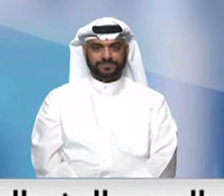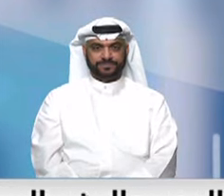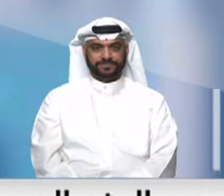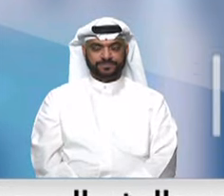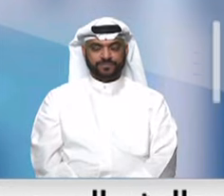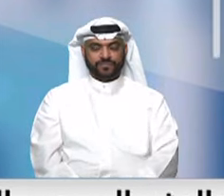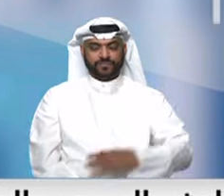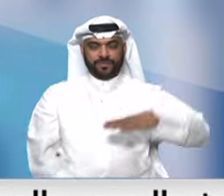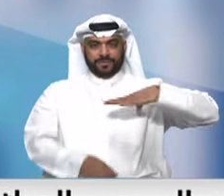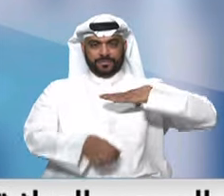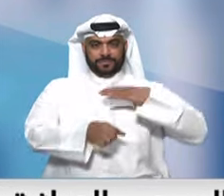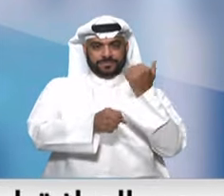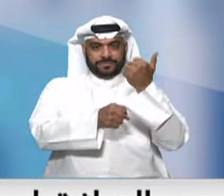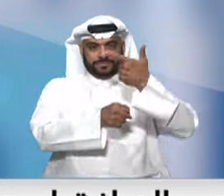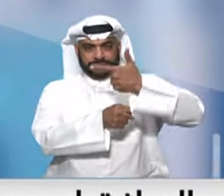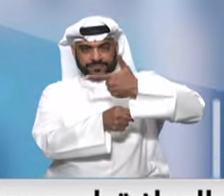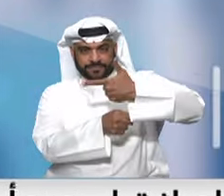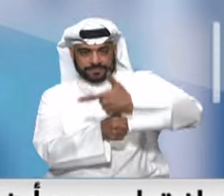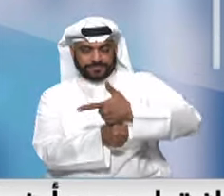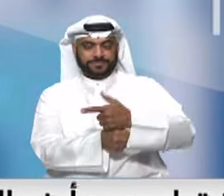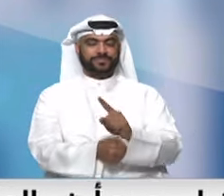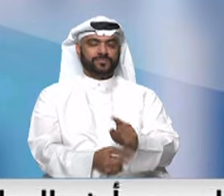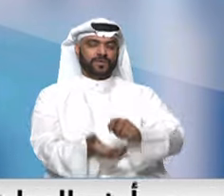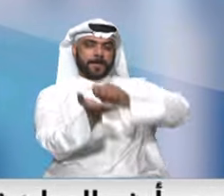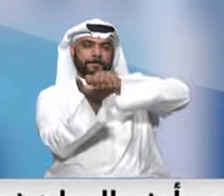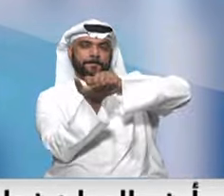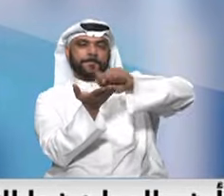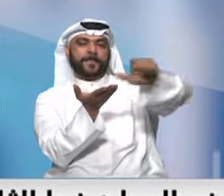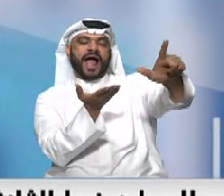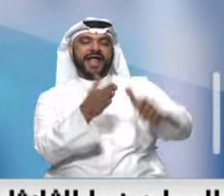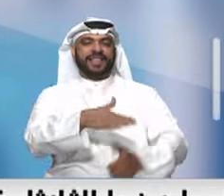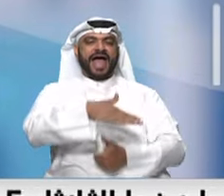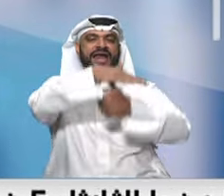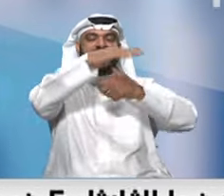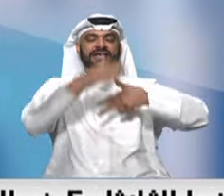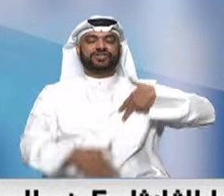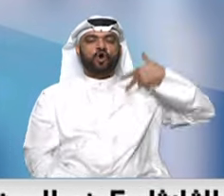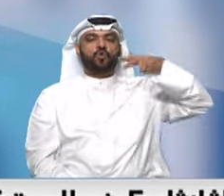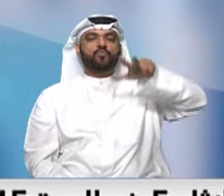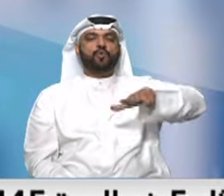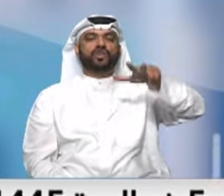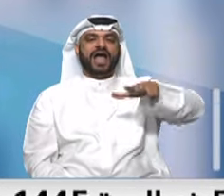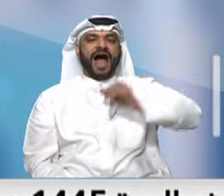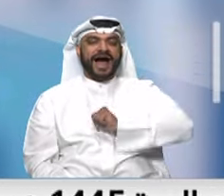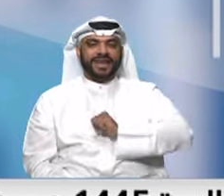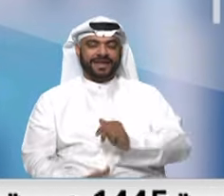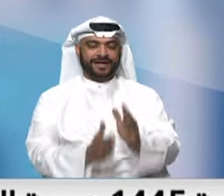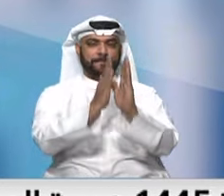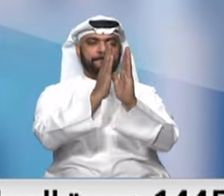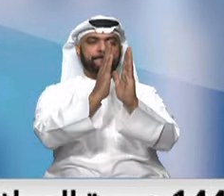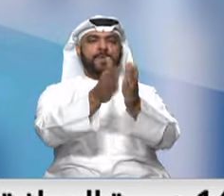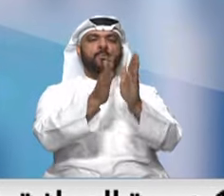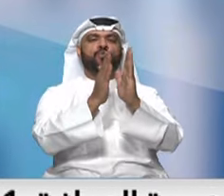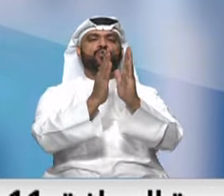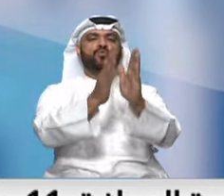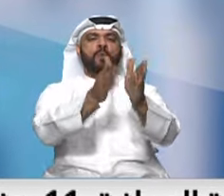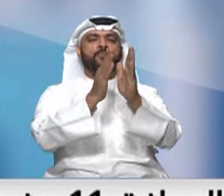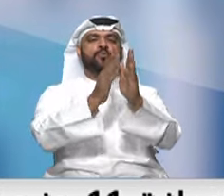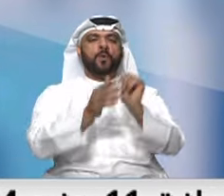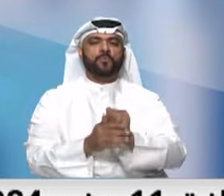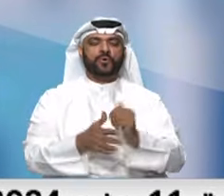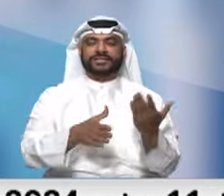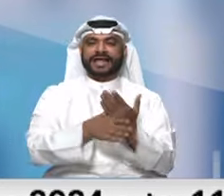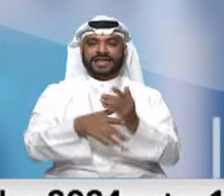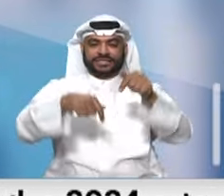وبعث سمو ولي العهد الشيخ صباح خالد الحمد المبارك الصباح حفظه الله ببرق تهنئه الى فخامه الرئيس